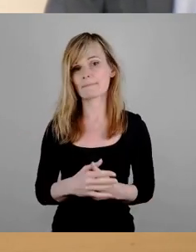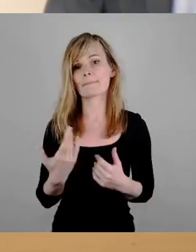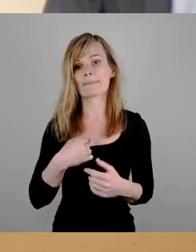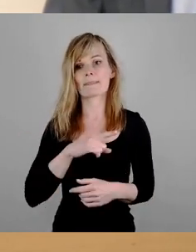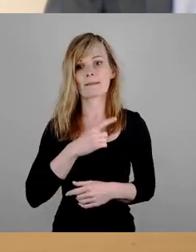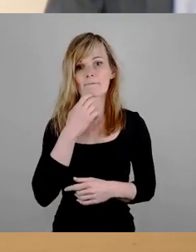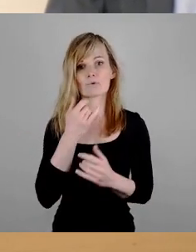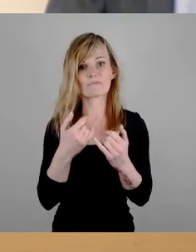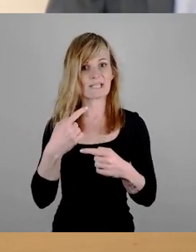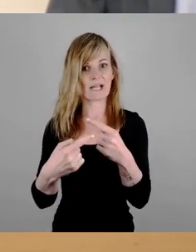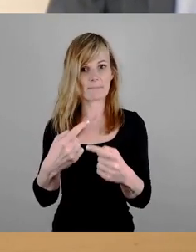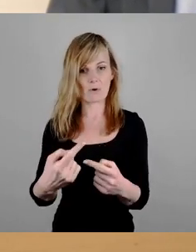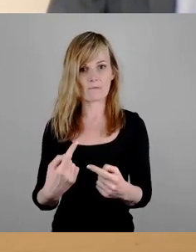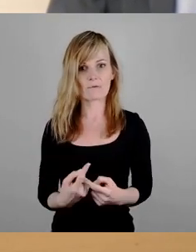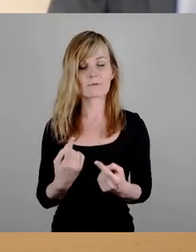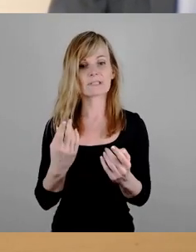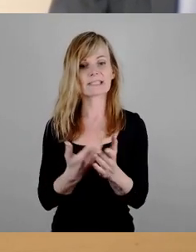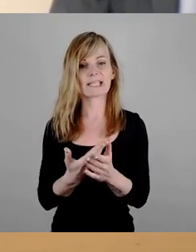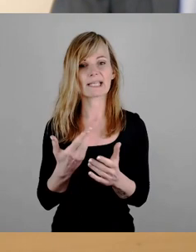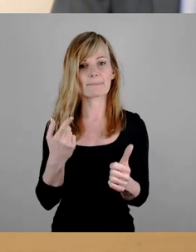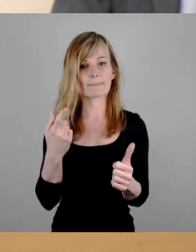machen. Zunächst gibt es einen